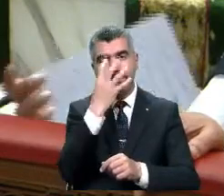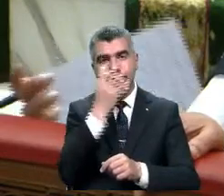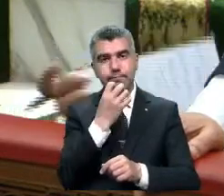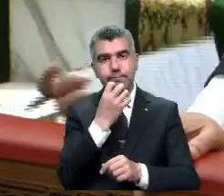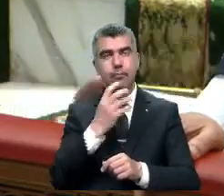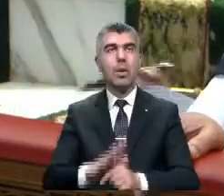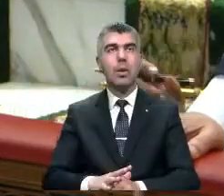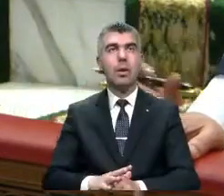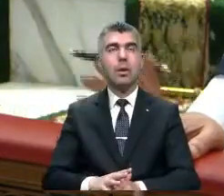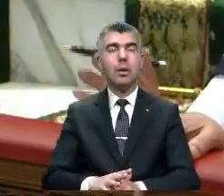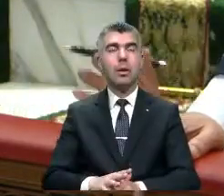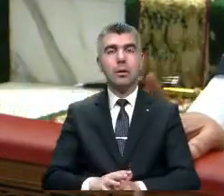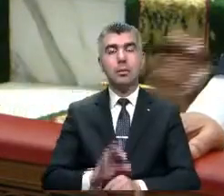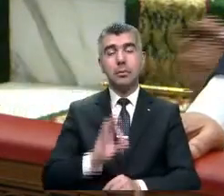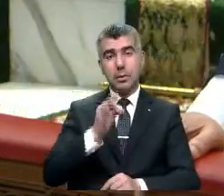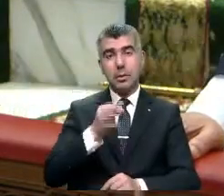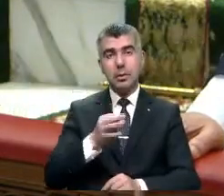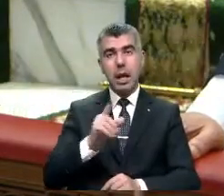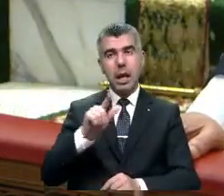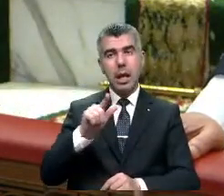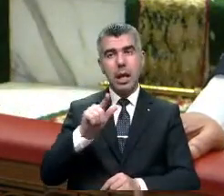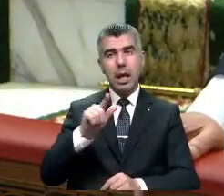استمرار وقوع